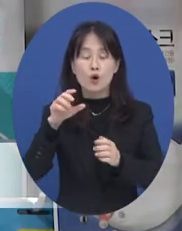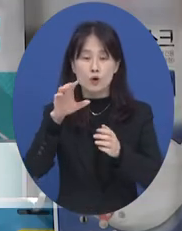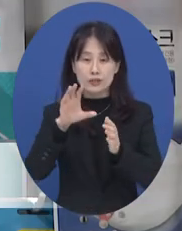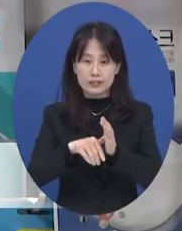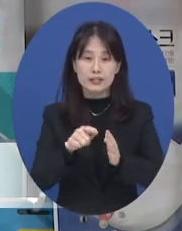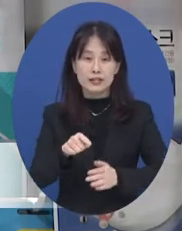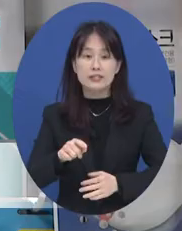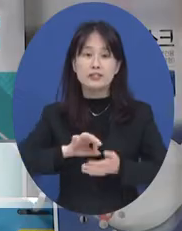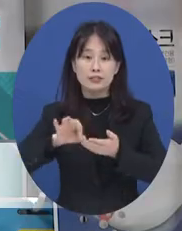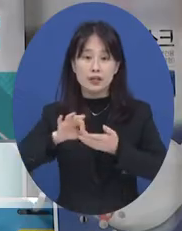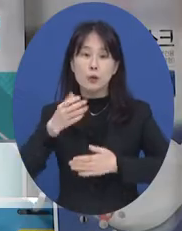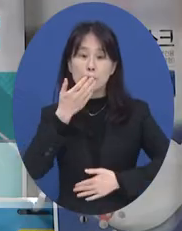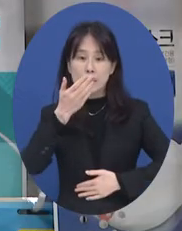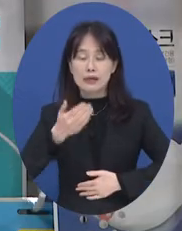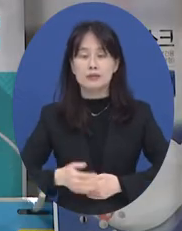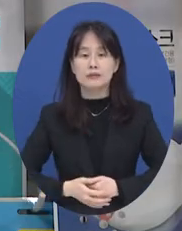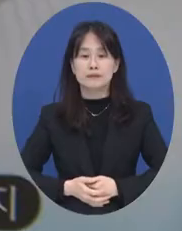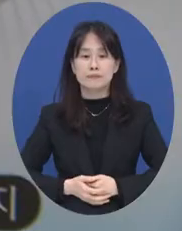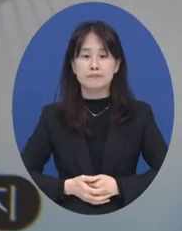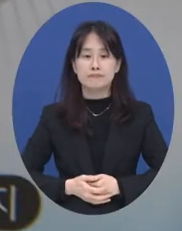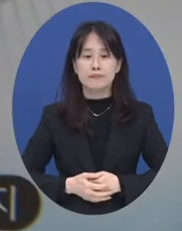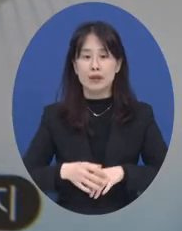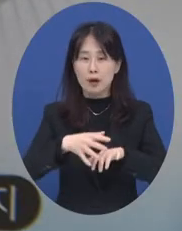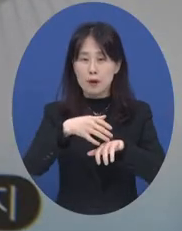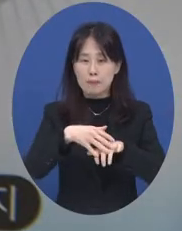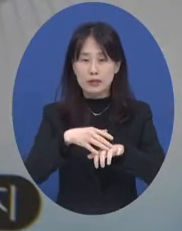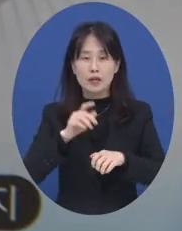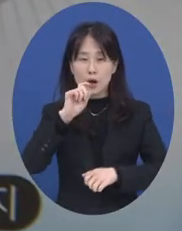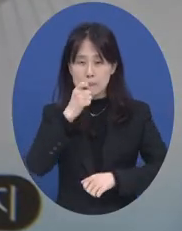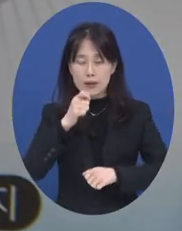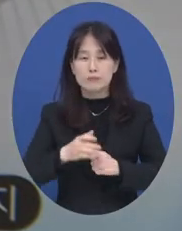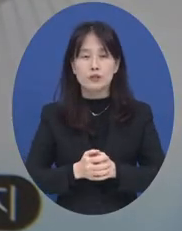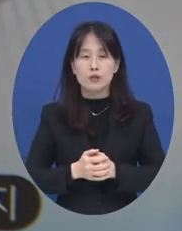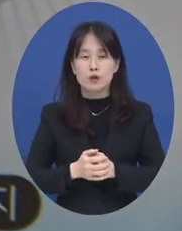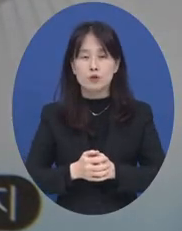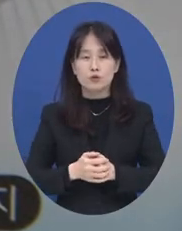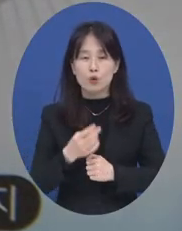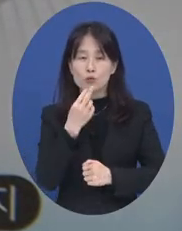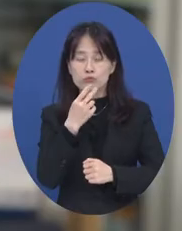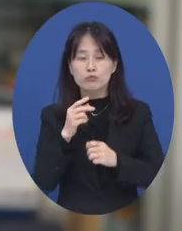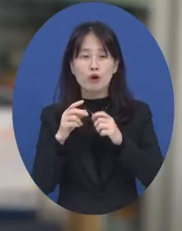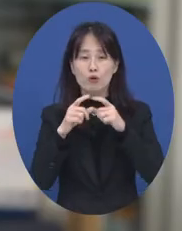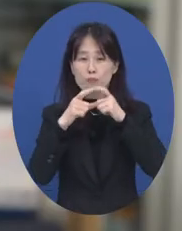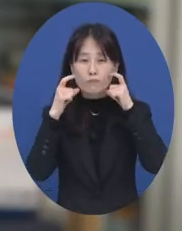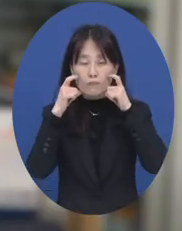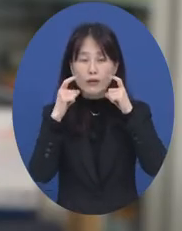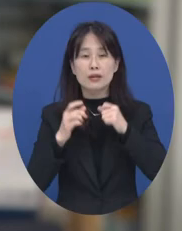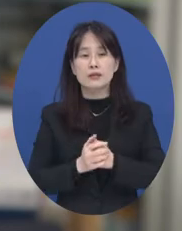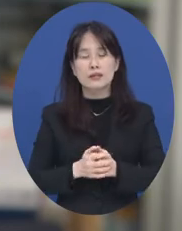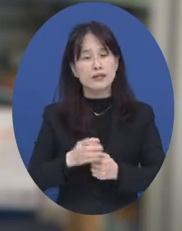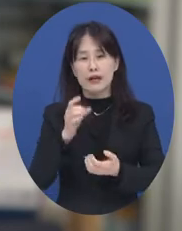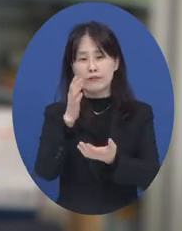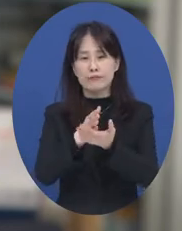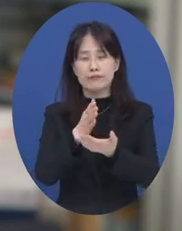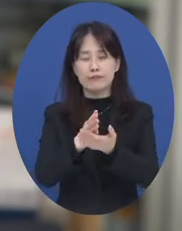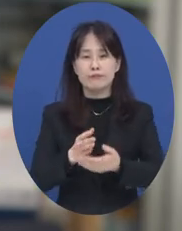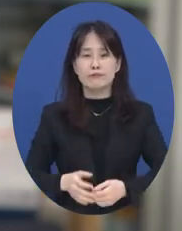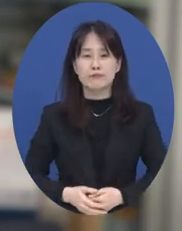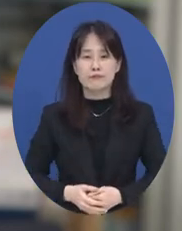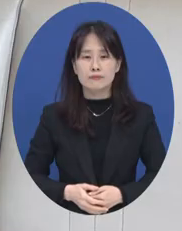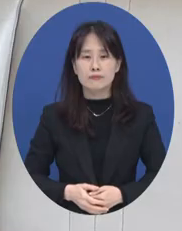허가 된 마스크 착용을 권고하고 망사형 밸브 0 마스크나 투명 플라스틱 빛깔이 게는 마스크로 인정하지